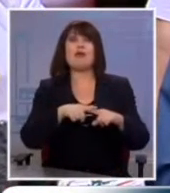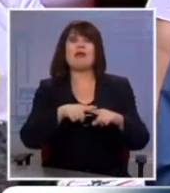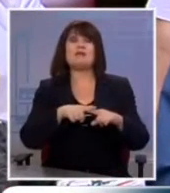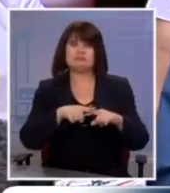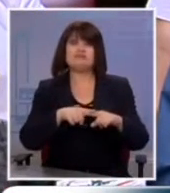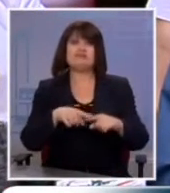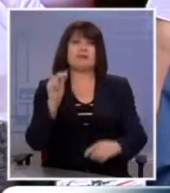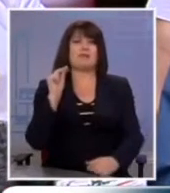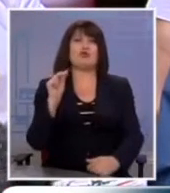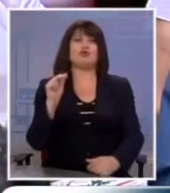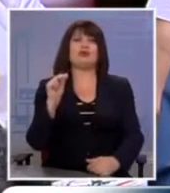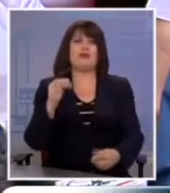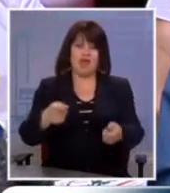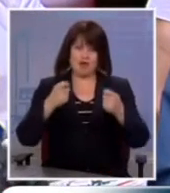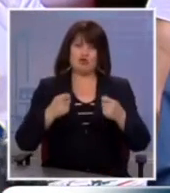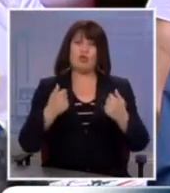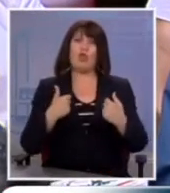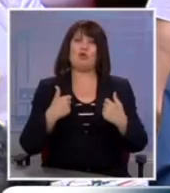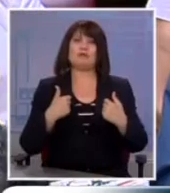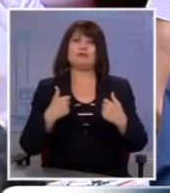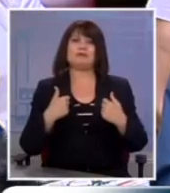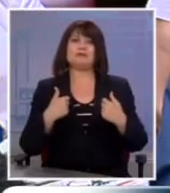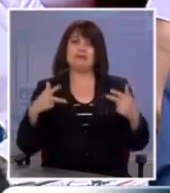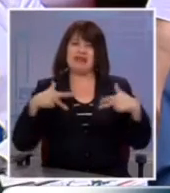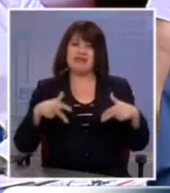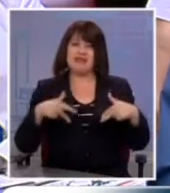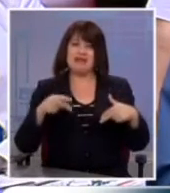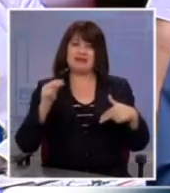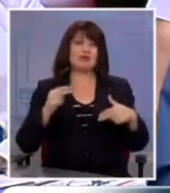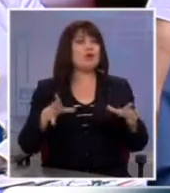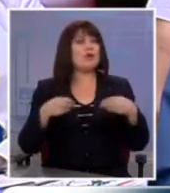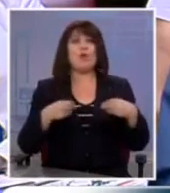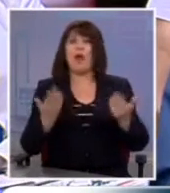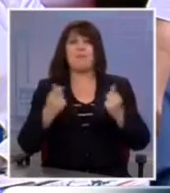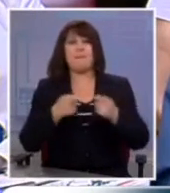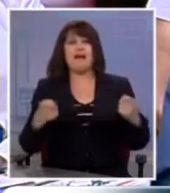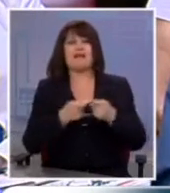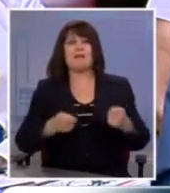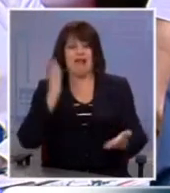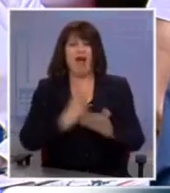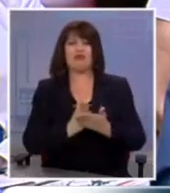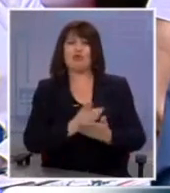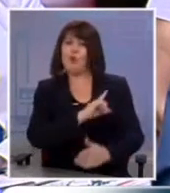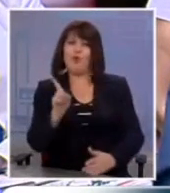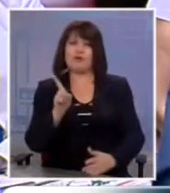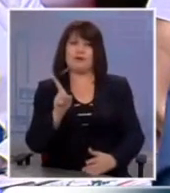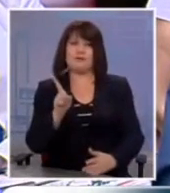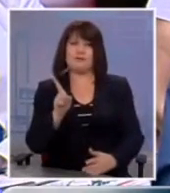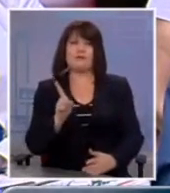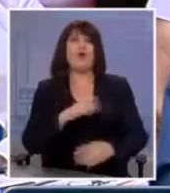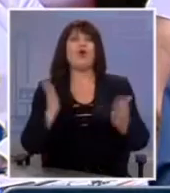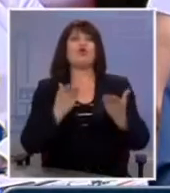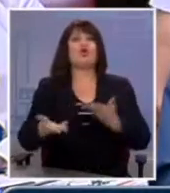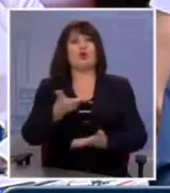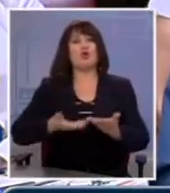την δέσμευση και το αξιοδότηση στην κυβέρνηση, την δέσμευση ότι θα απορρίψει τα μέτρα του τελεσίγραφου αυτού, η οποιαδήποτε μορφή και αν